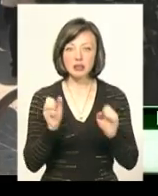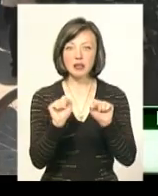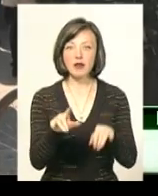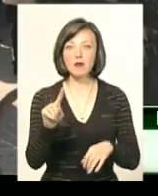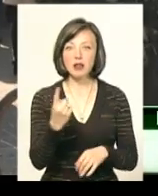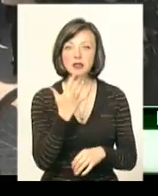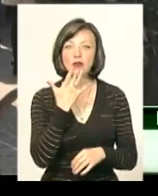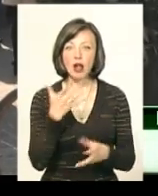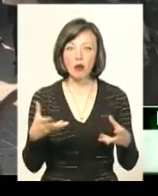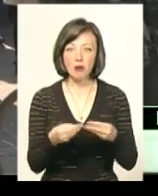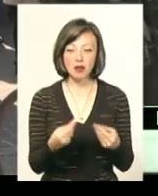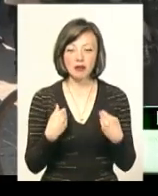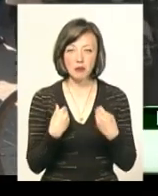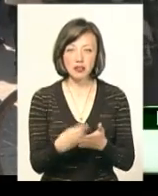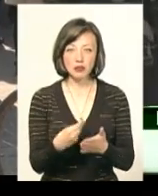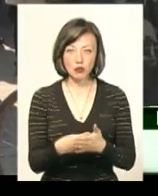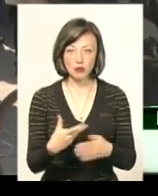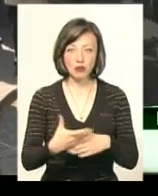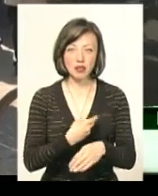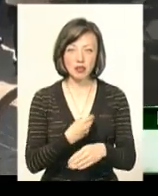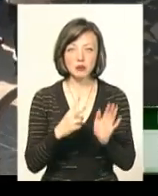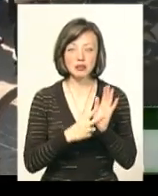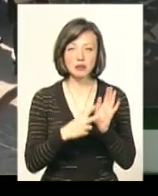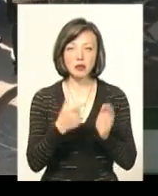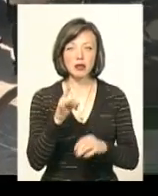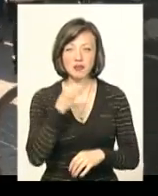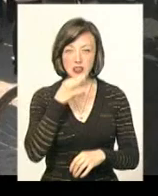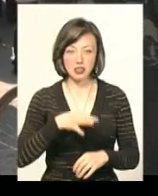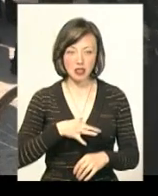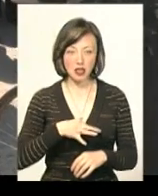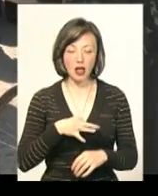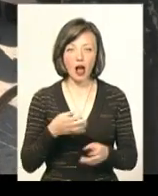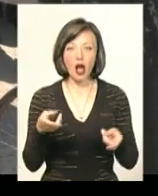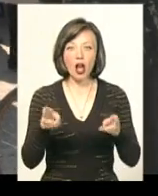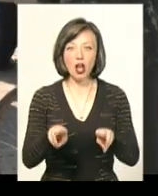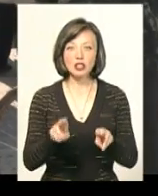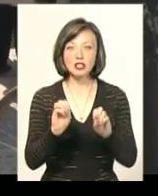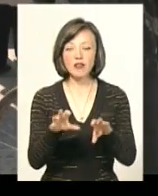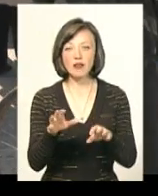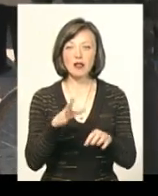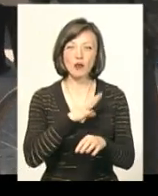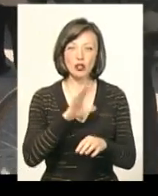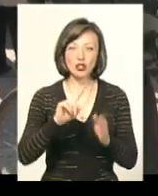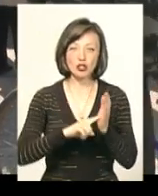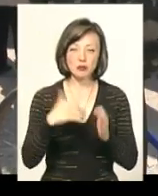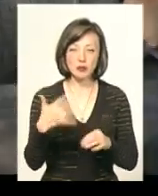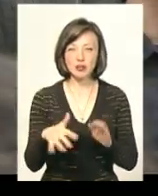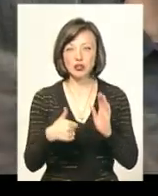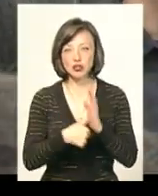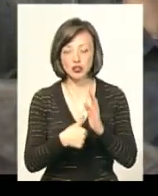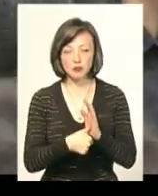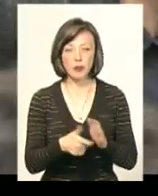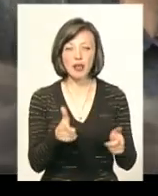і все, бо вони нам ціну по 7 гривень сказали. Решта здавали по 6,50, по